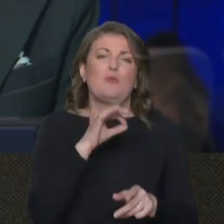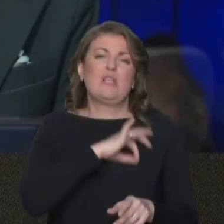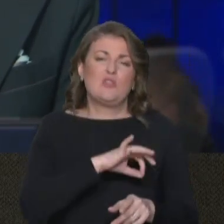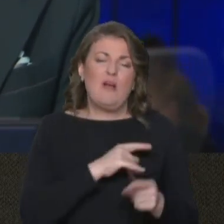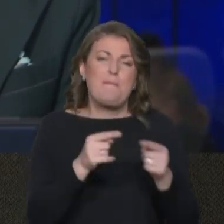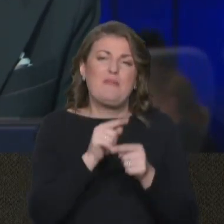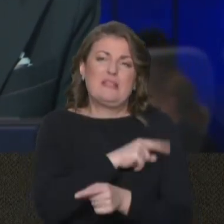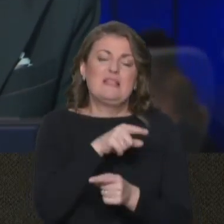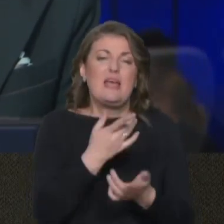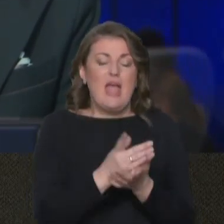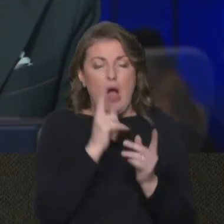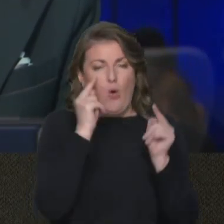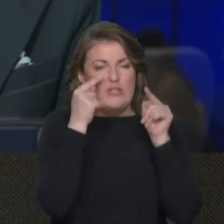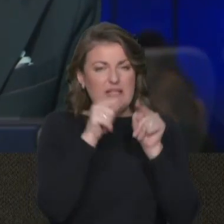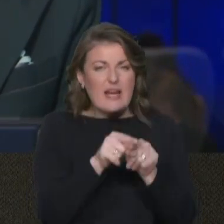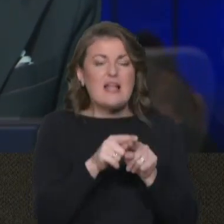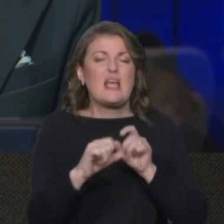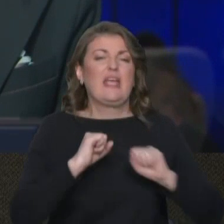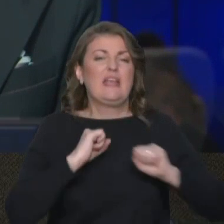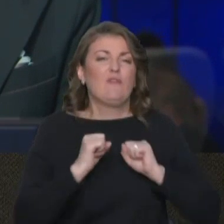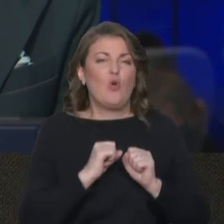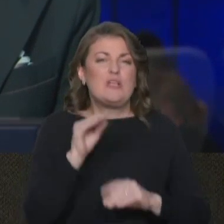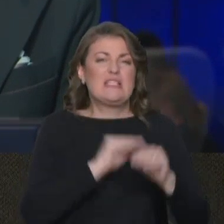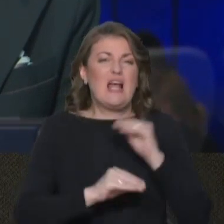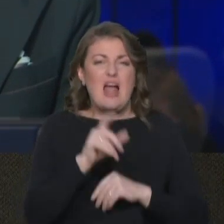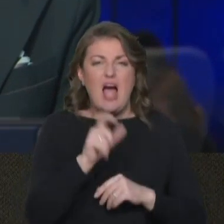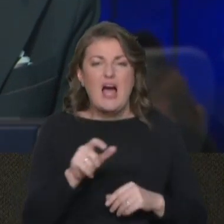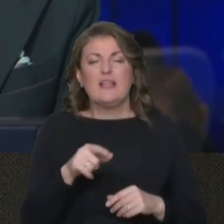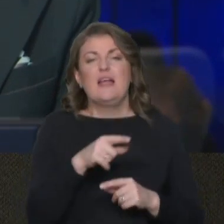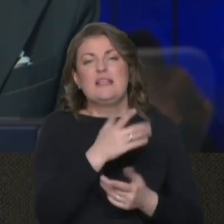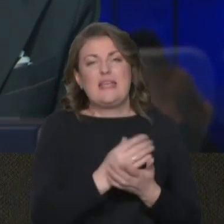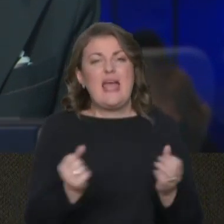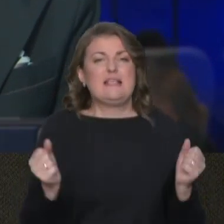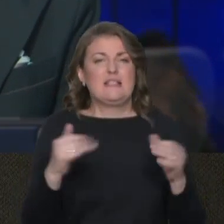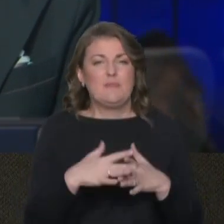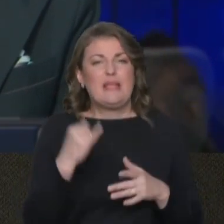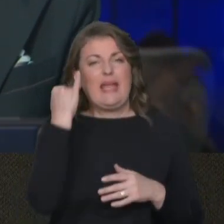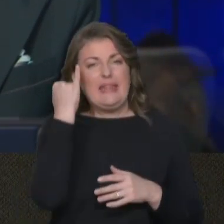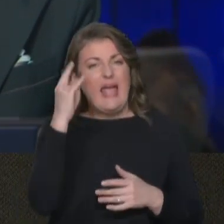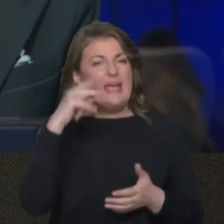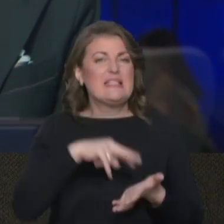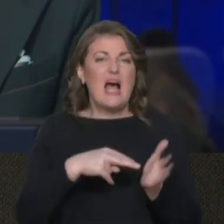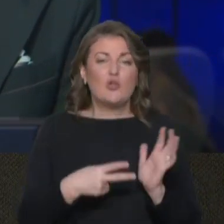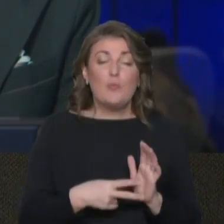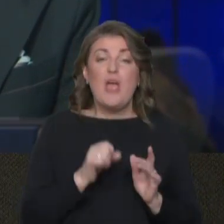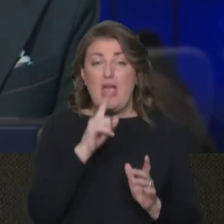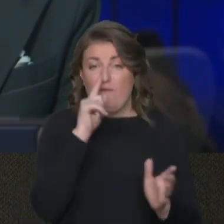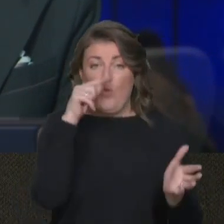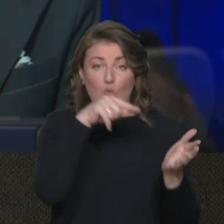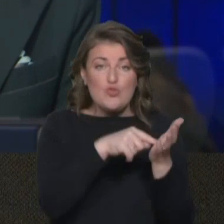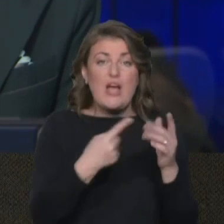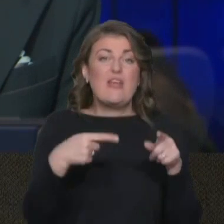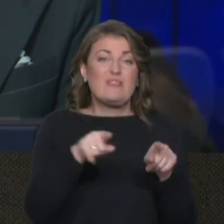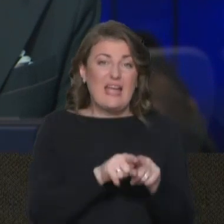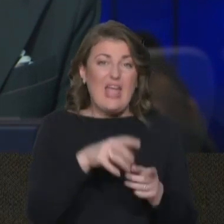певних сил, це є концентрація керівного складу, це є збір ідей і задумів, і влучання в